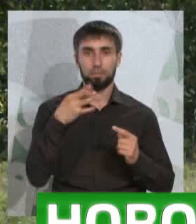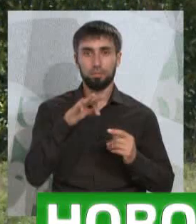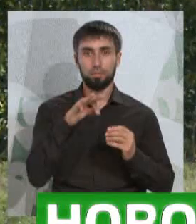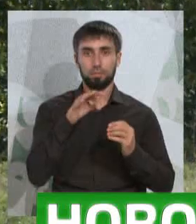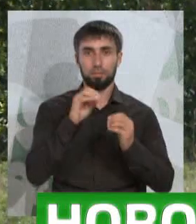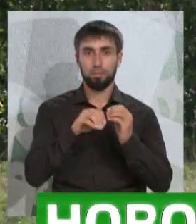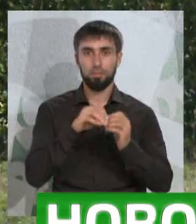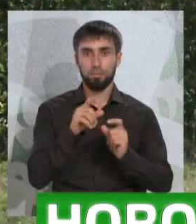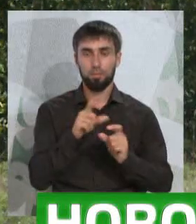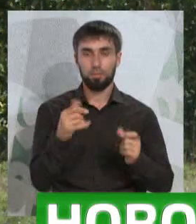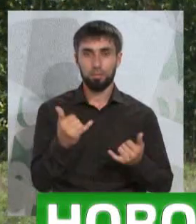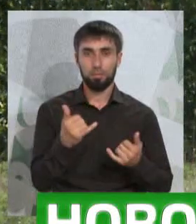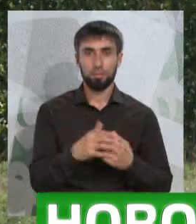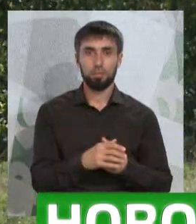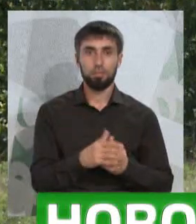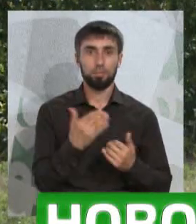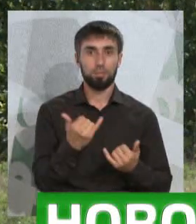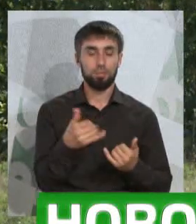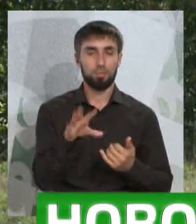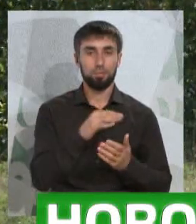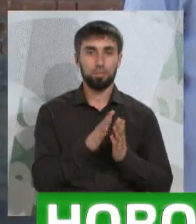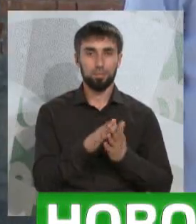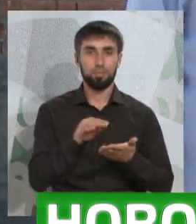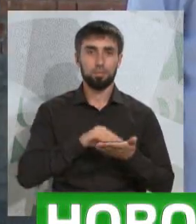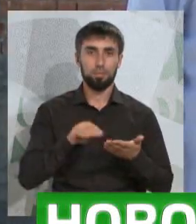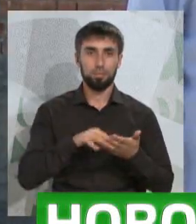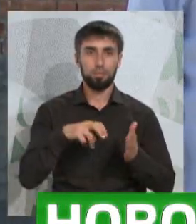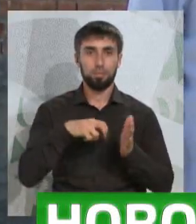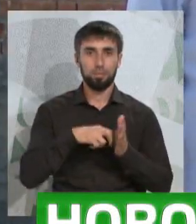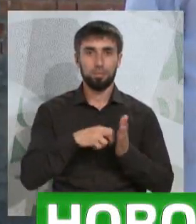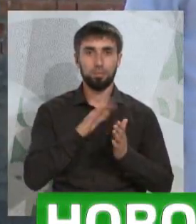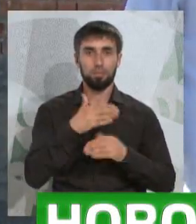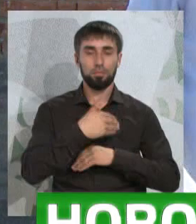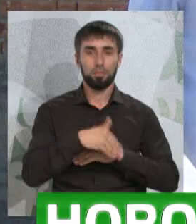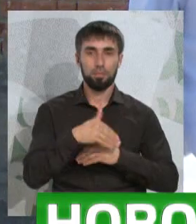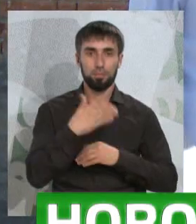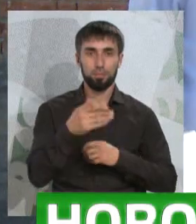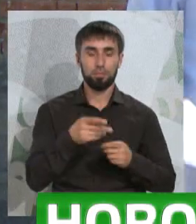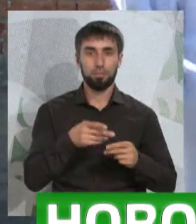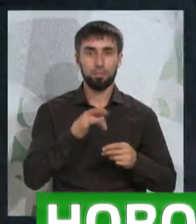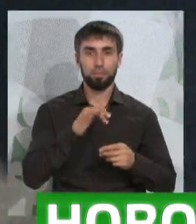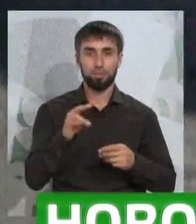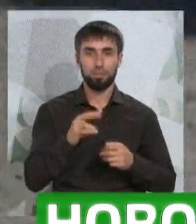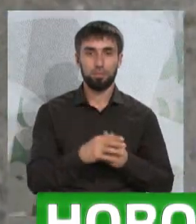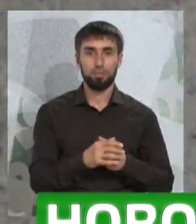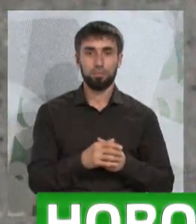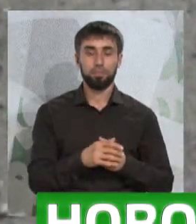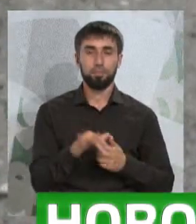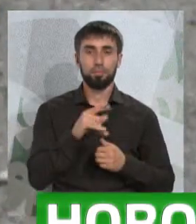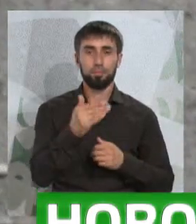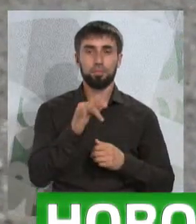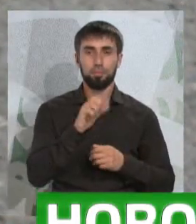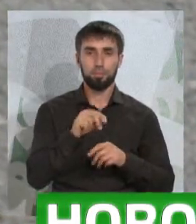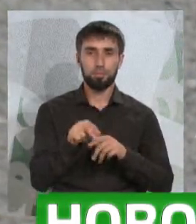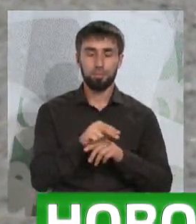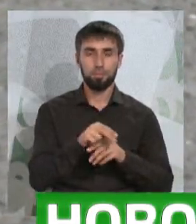10 тысяч человек. Сейчас с такой просьбой они готовят письма в адрес правительства региона. Только с его строительством и заменой ветхих водопроводных